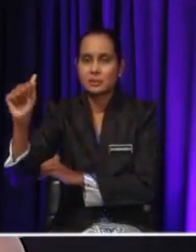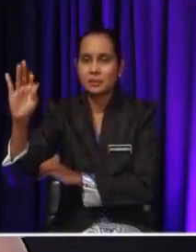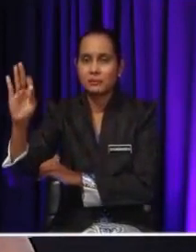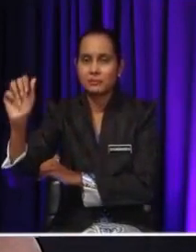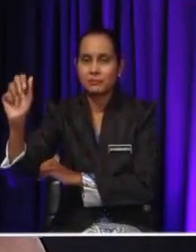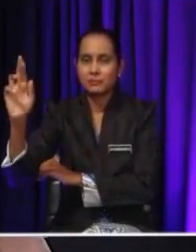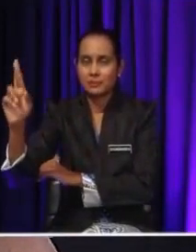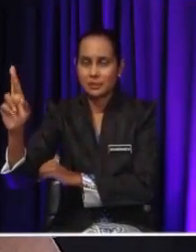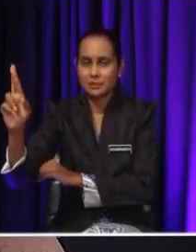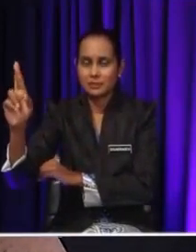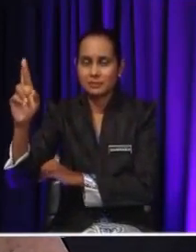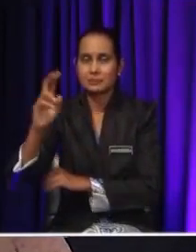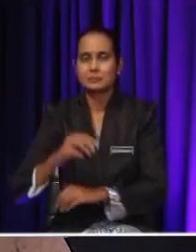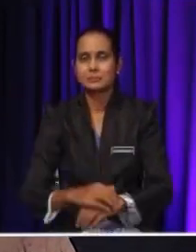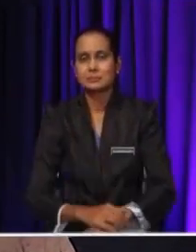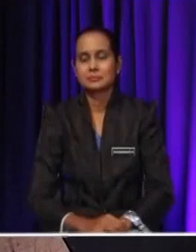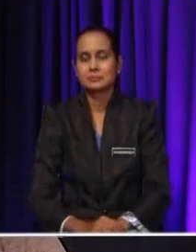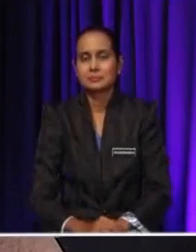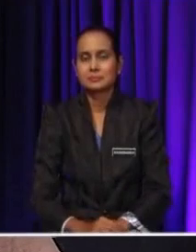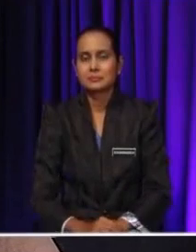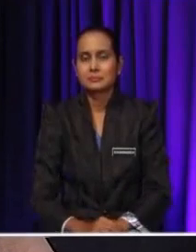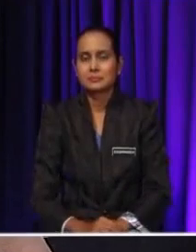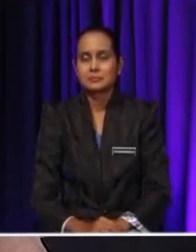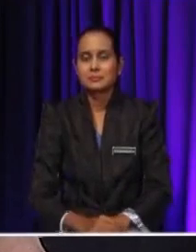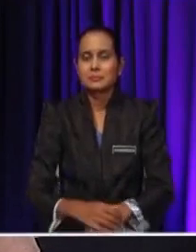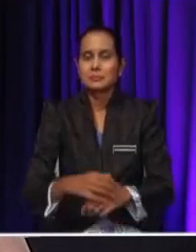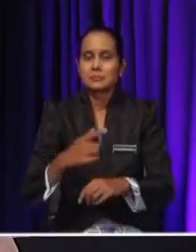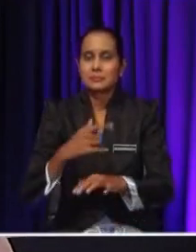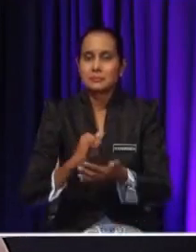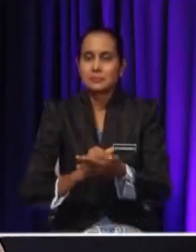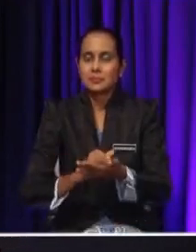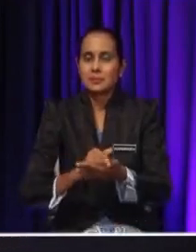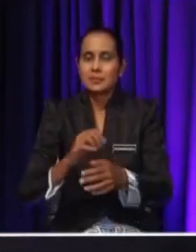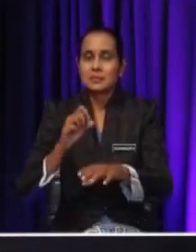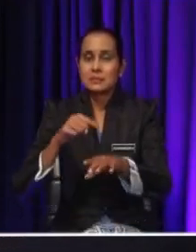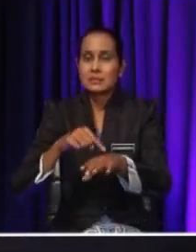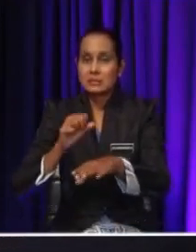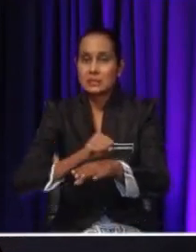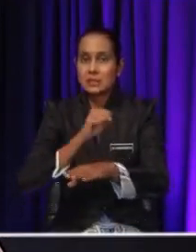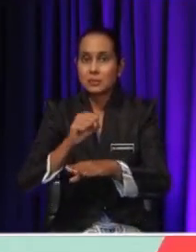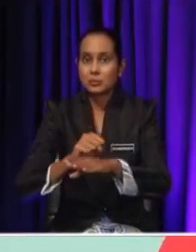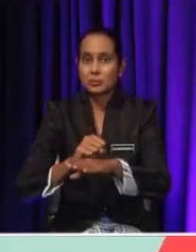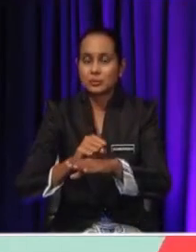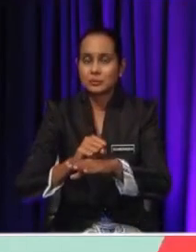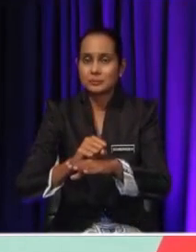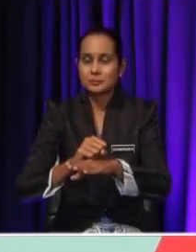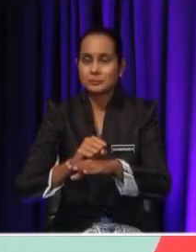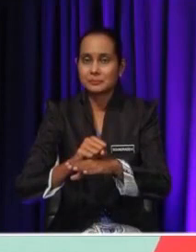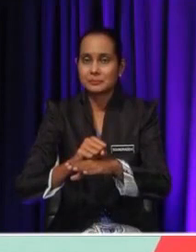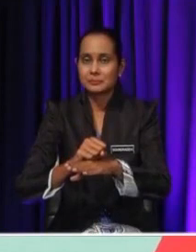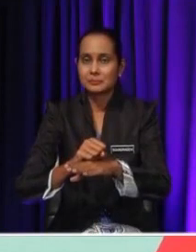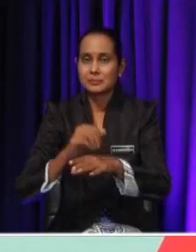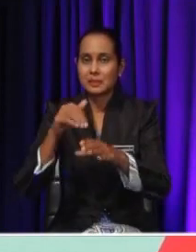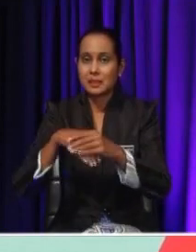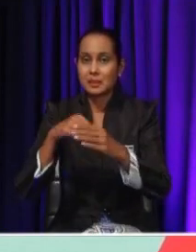tahun 1986 dan kemudiannya di Singapura dan hasil karya beliau dalam